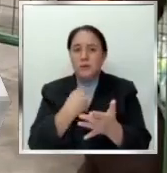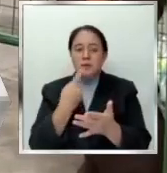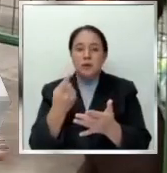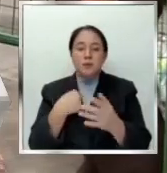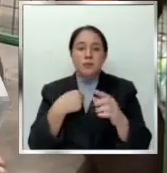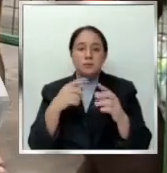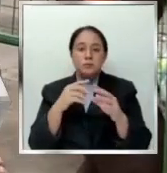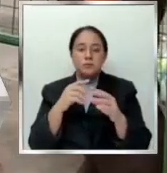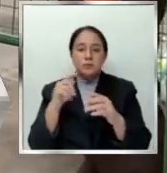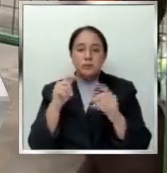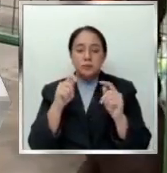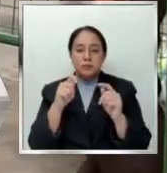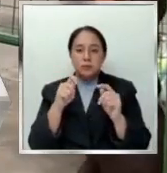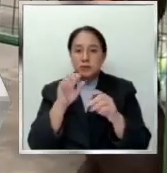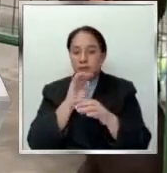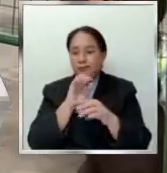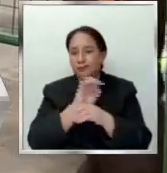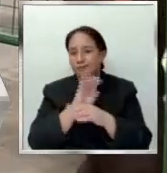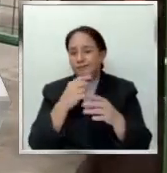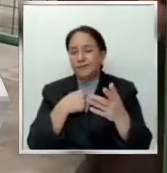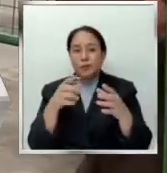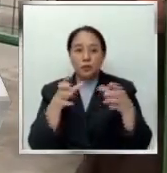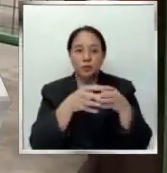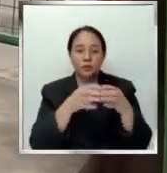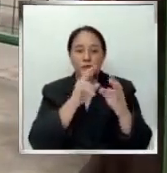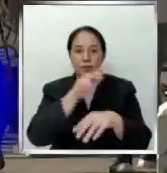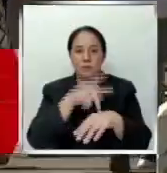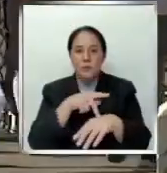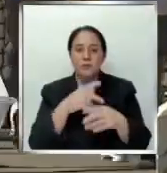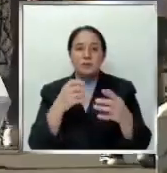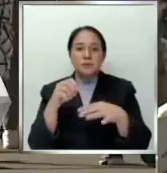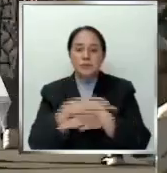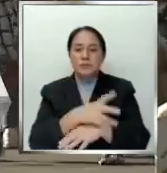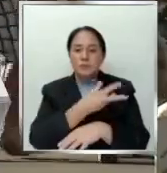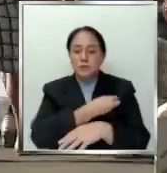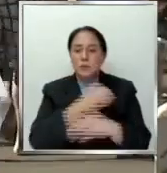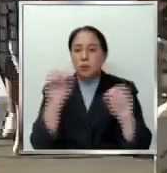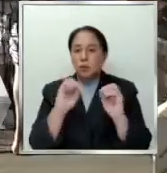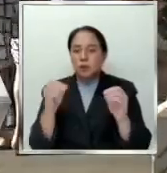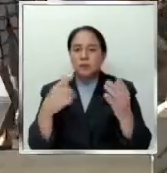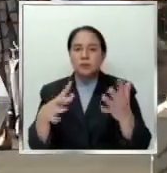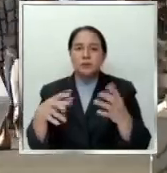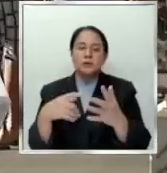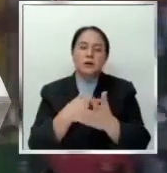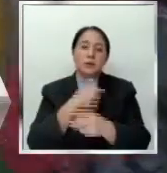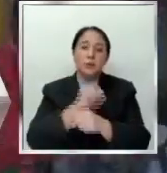direktang epekto ang polisiyang ito sa mga manggagawa, bakunado man sila o hindi. Perwisyo yan sa mga manggagawa